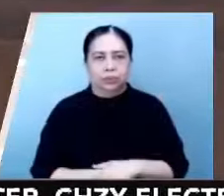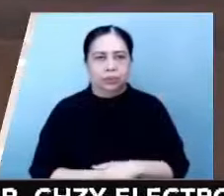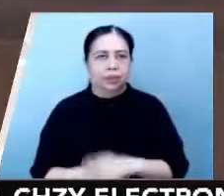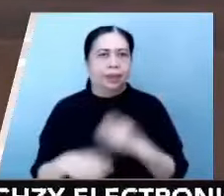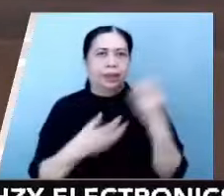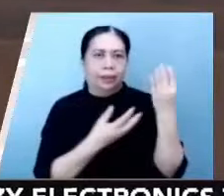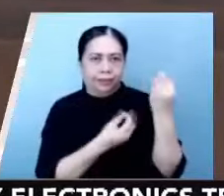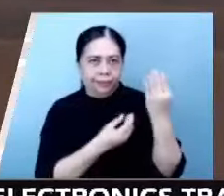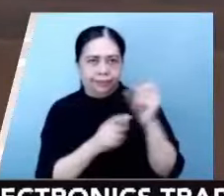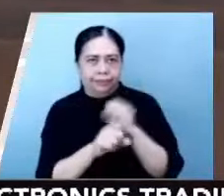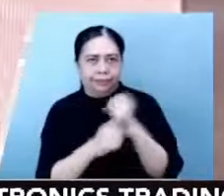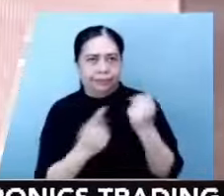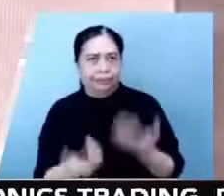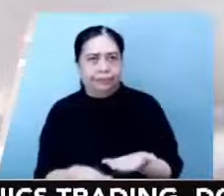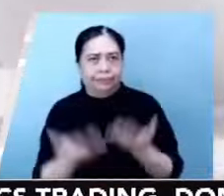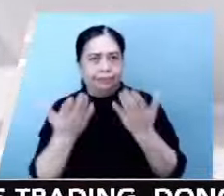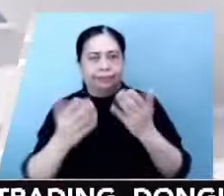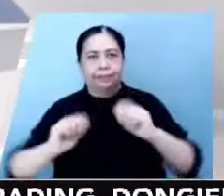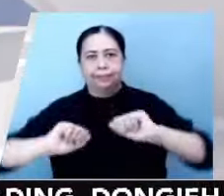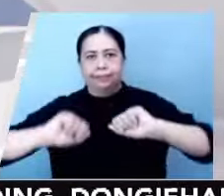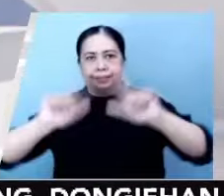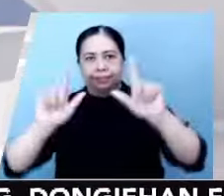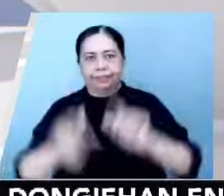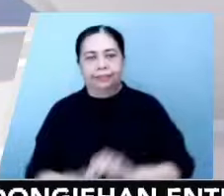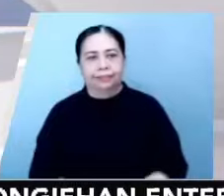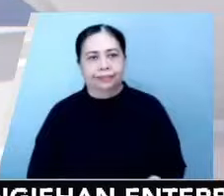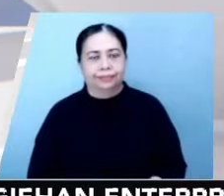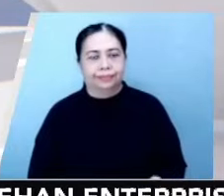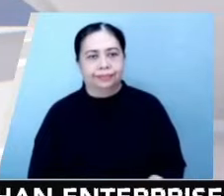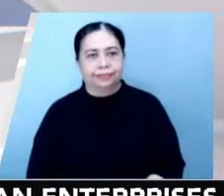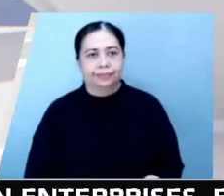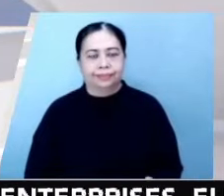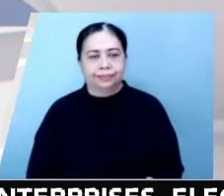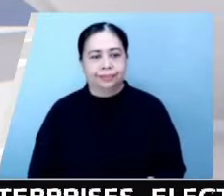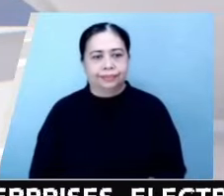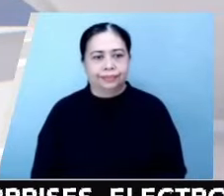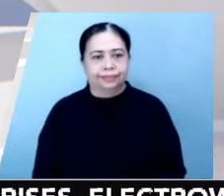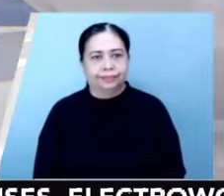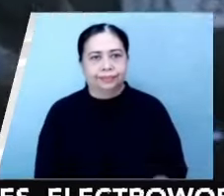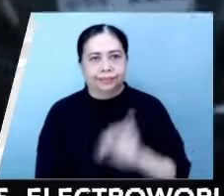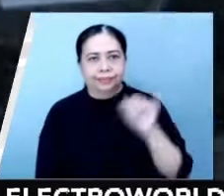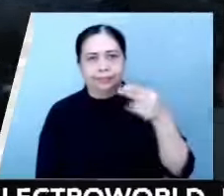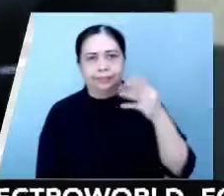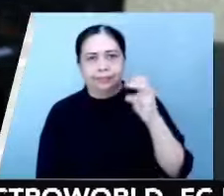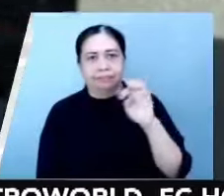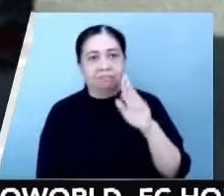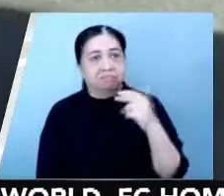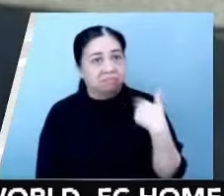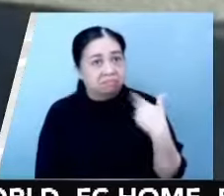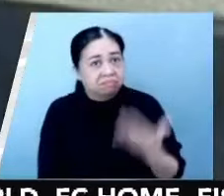unang balita live, Gomer Apresto. Gomer, lumamig-lamig na ba?